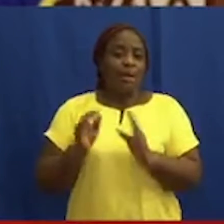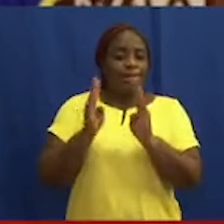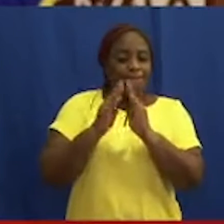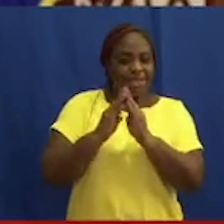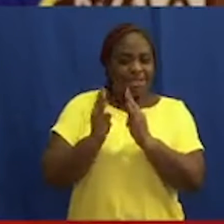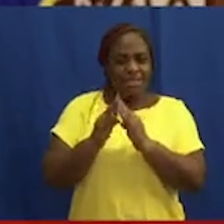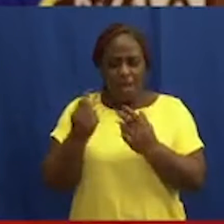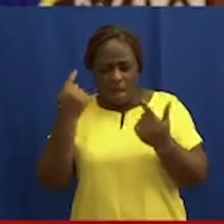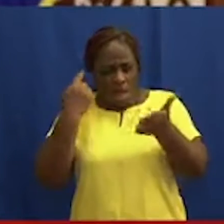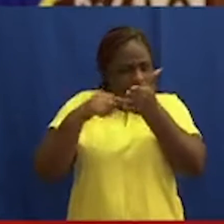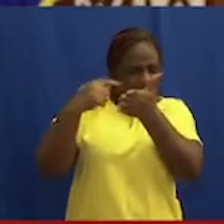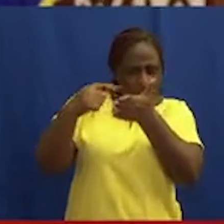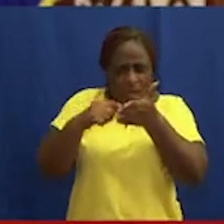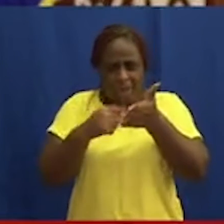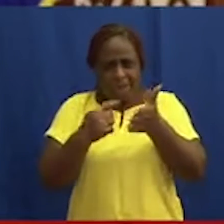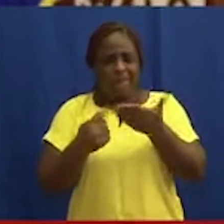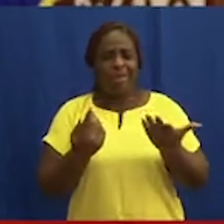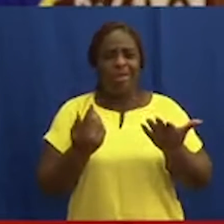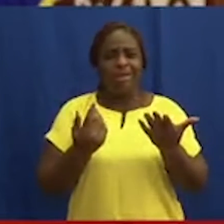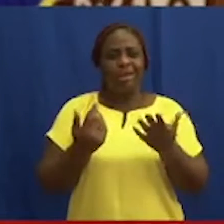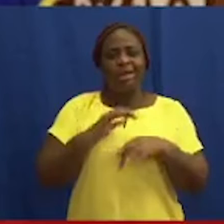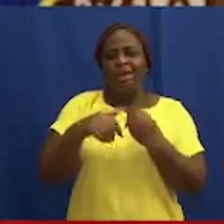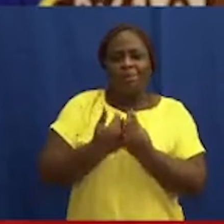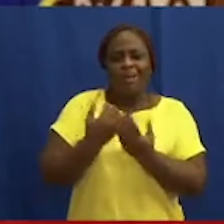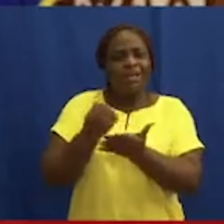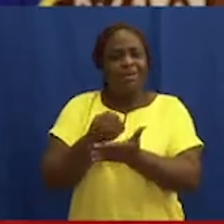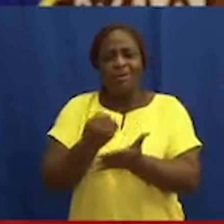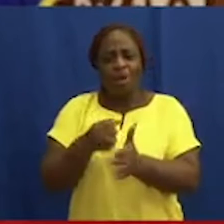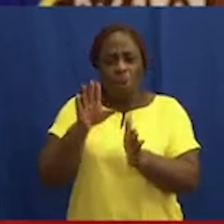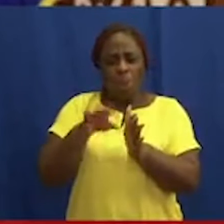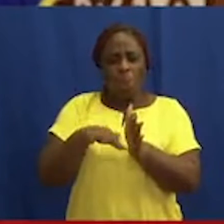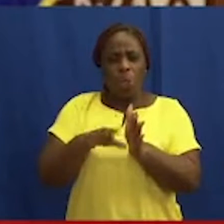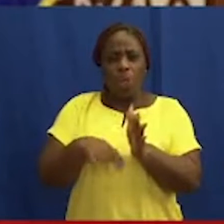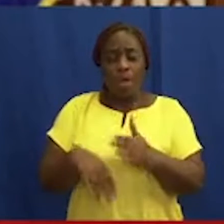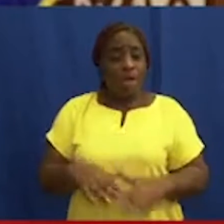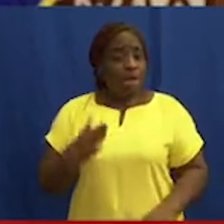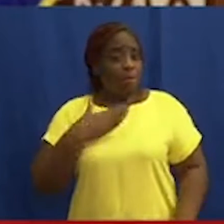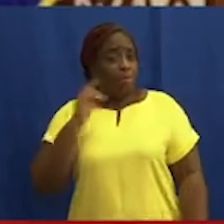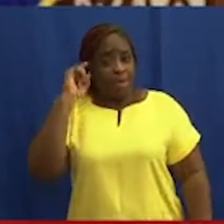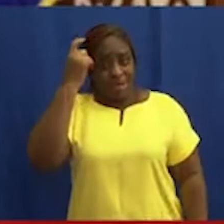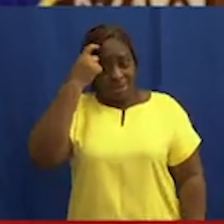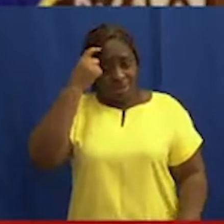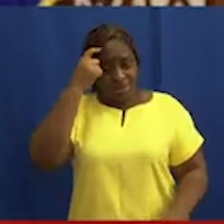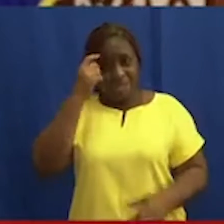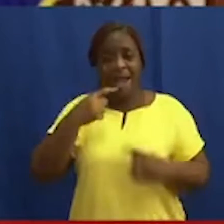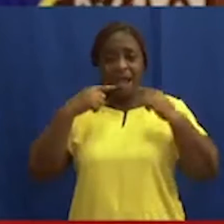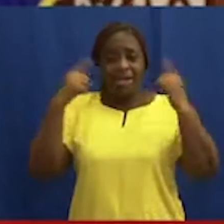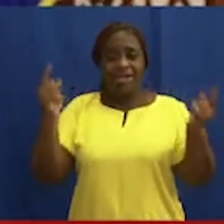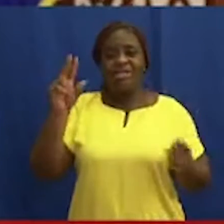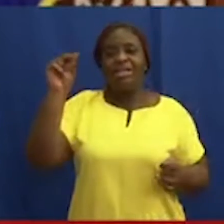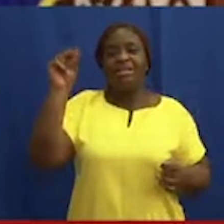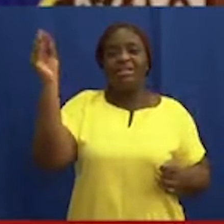kuma bayyanar da ainihin raunin ginshikan tattalin arzikin mu muna cikin wani hali wanda